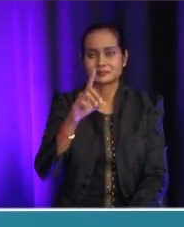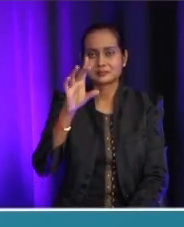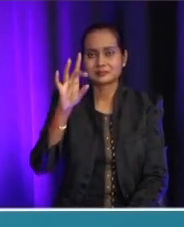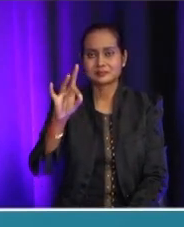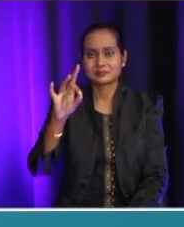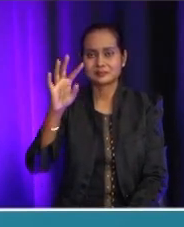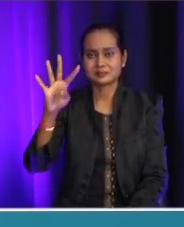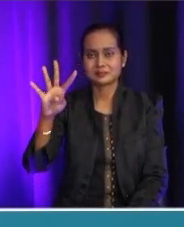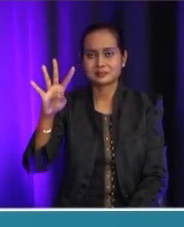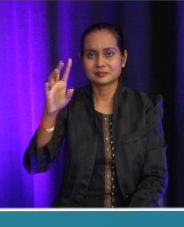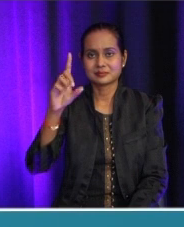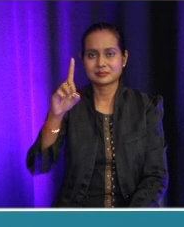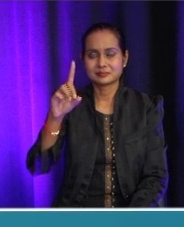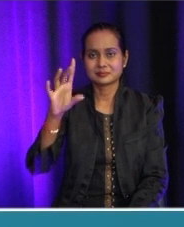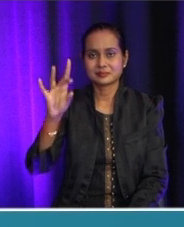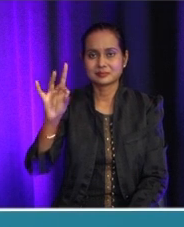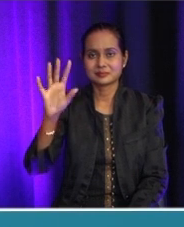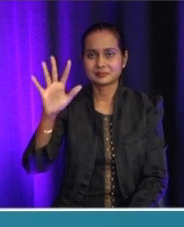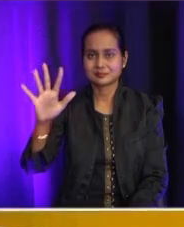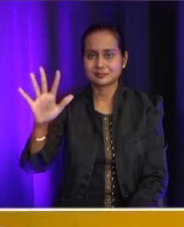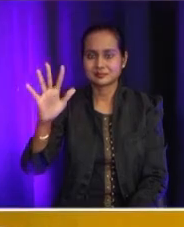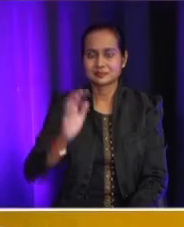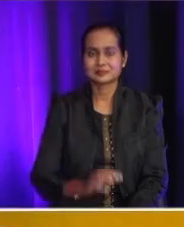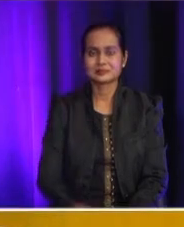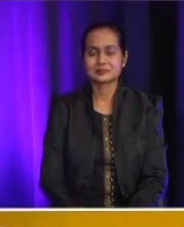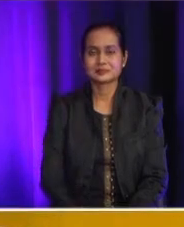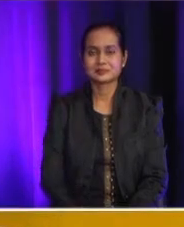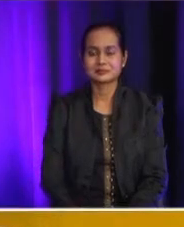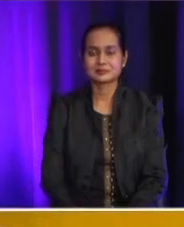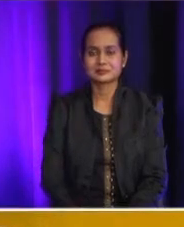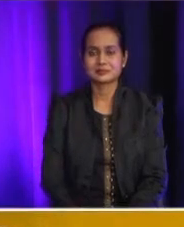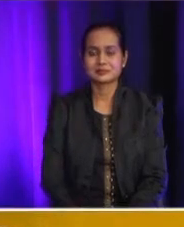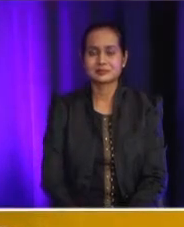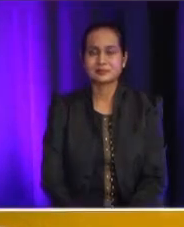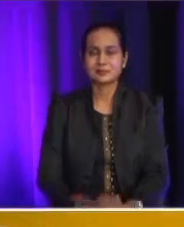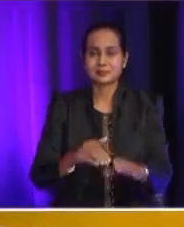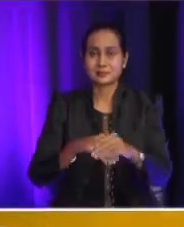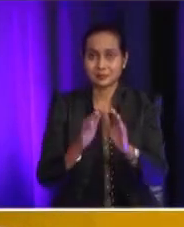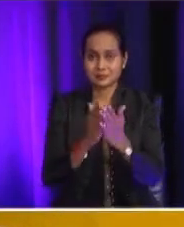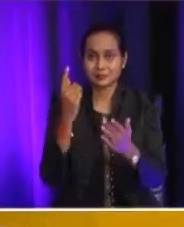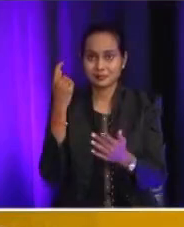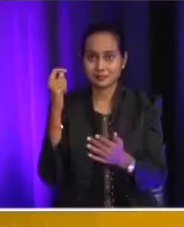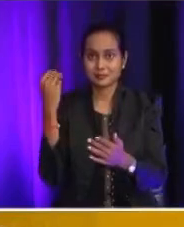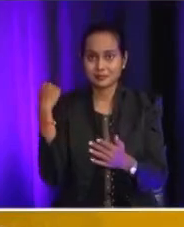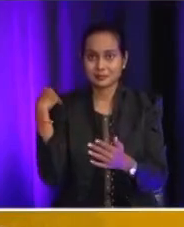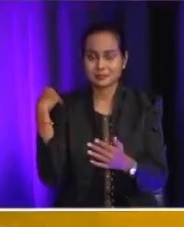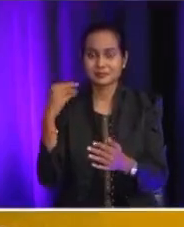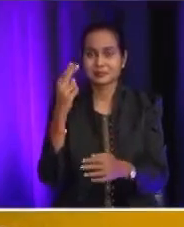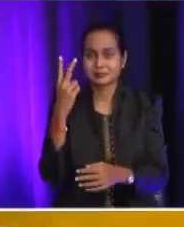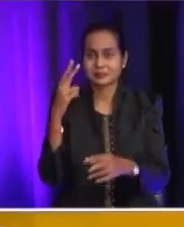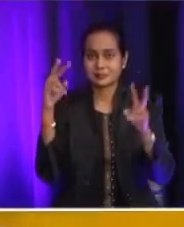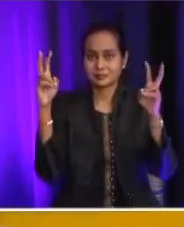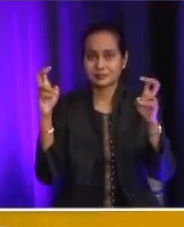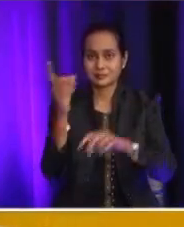ya. Okey, dah cikgu. Okey, baiklah ya. Di dalamnya ada tajuk, dua tajuk ya. Okay. Hari ini